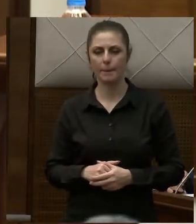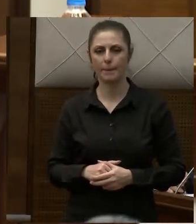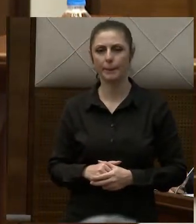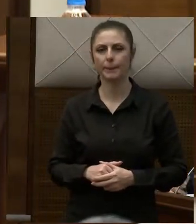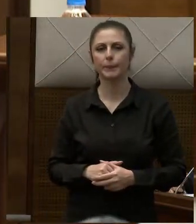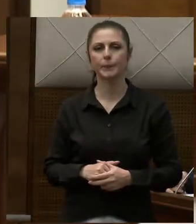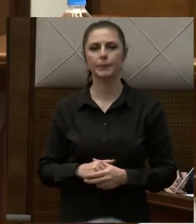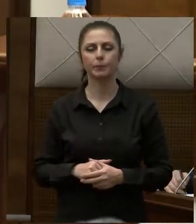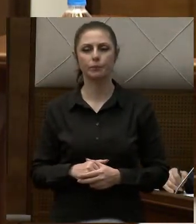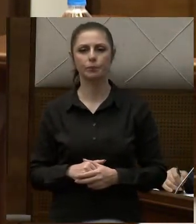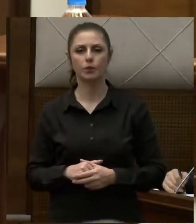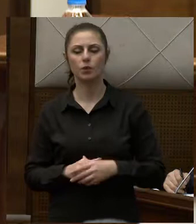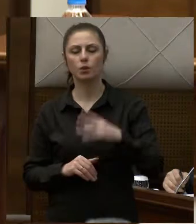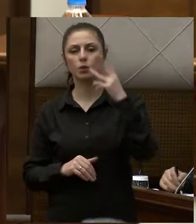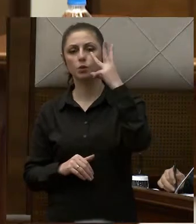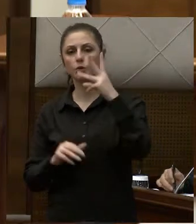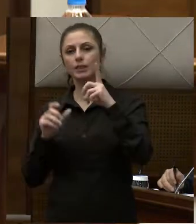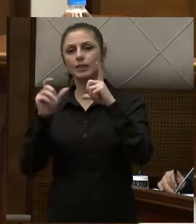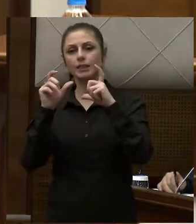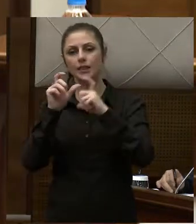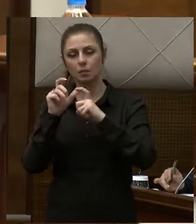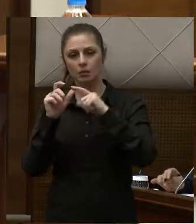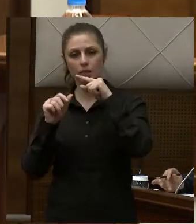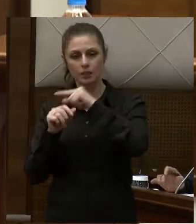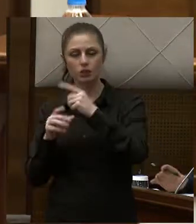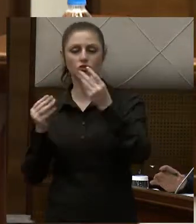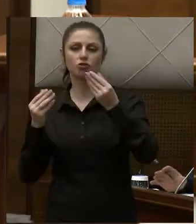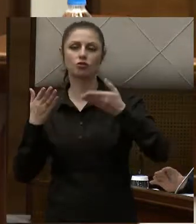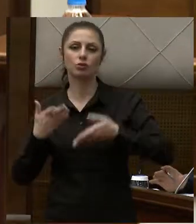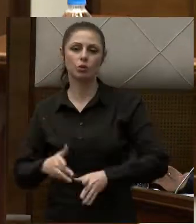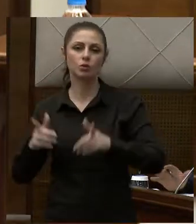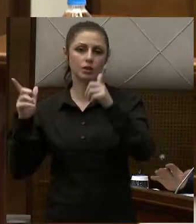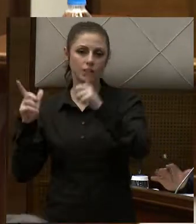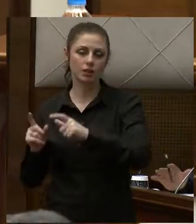üç semavi dinin doğuş yeri çok kutsal ve çok önemli bir yer.